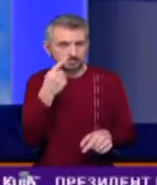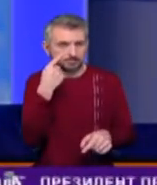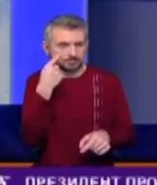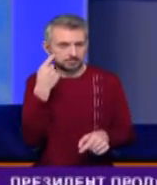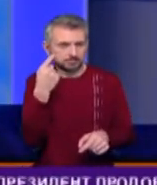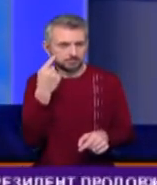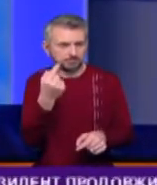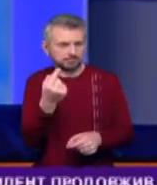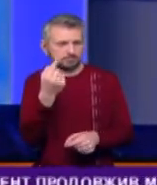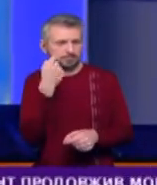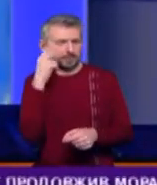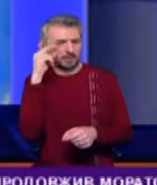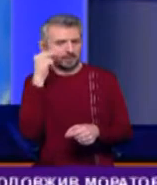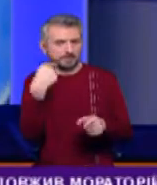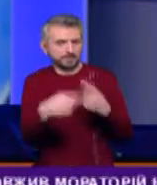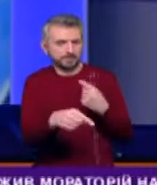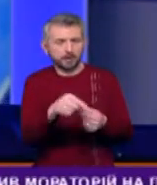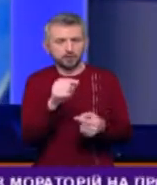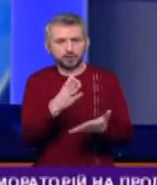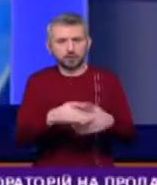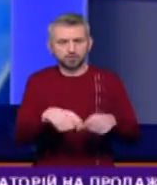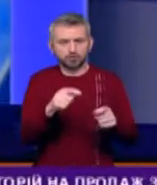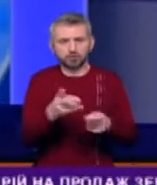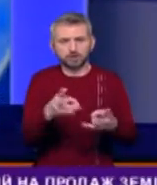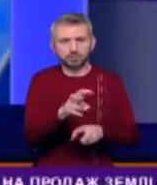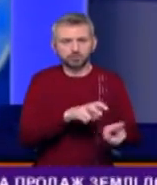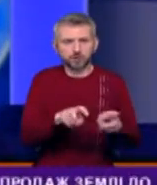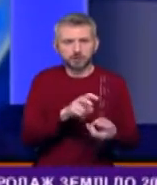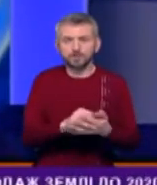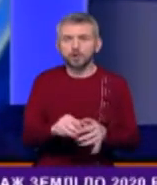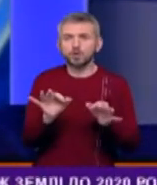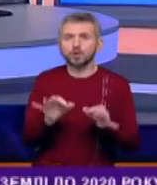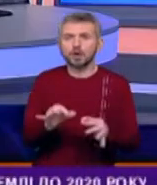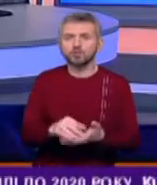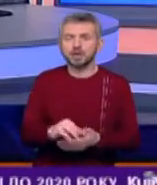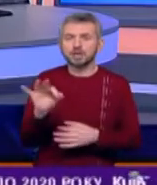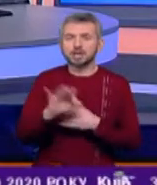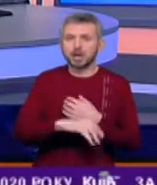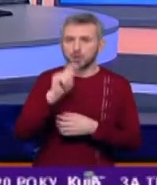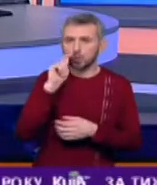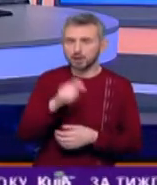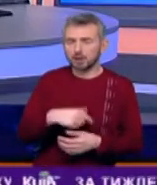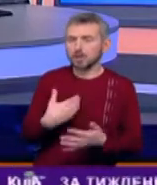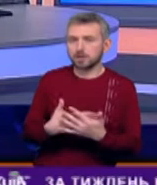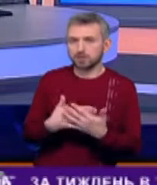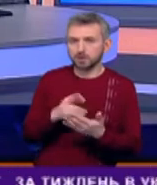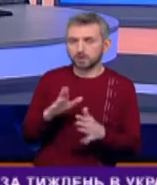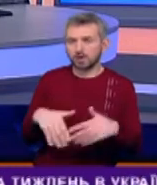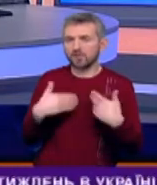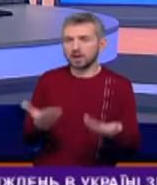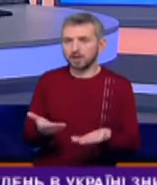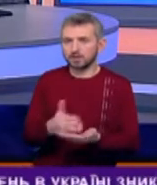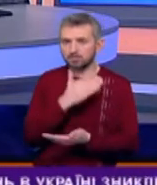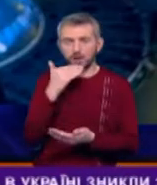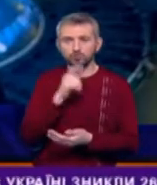із загальноприйнятих, очевидно, тут є порушення, тут їх треба шукати. До речі, пане Остапе, тут Західна Україна, ну, наприклад, як варіант, тобто, ну,